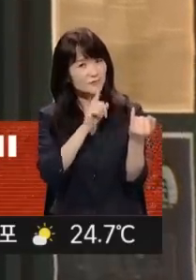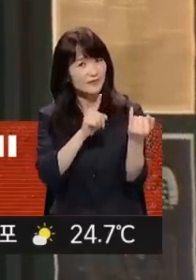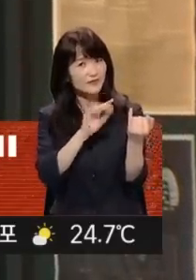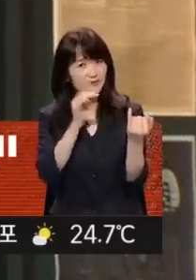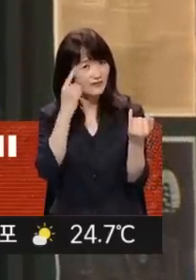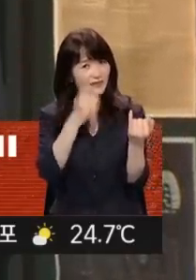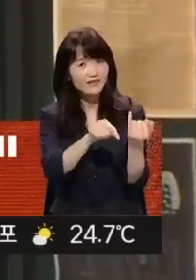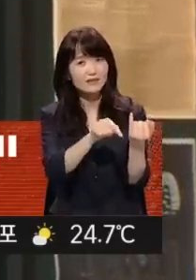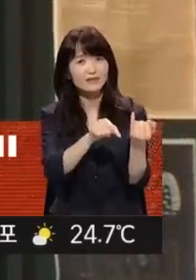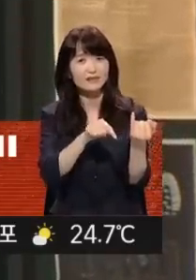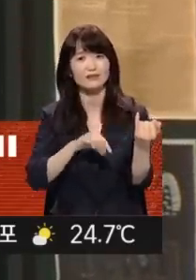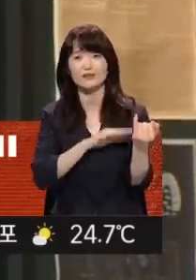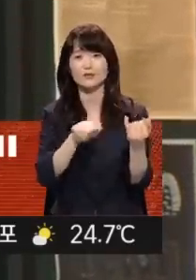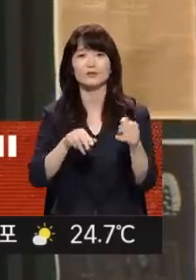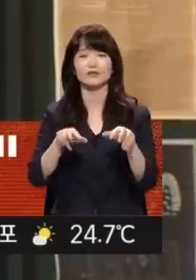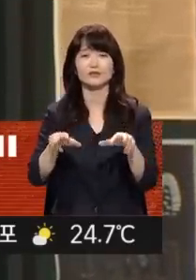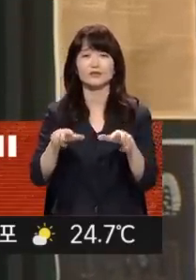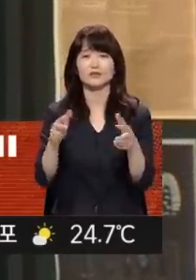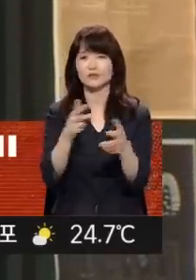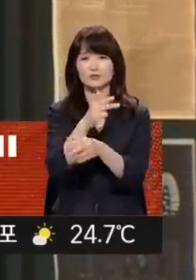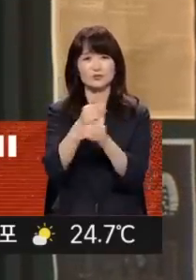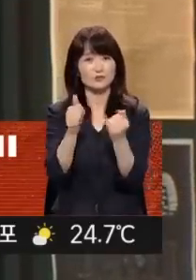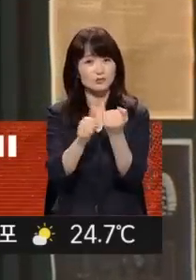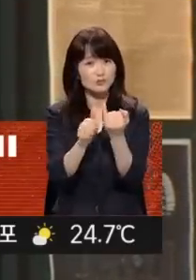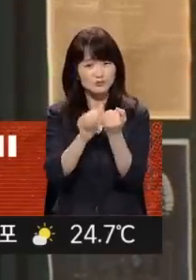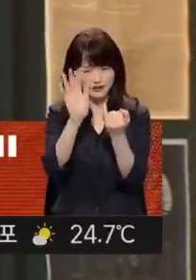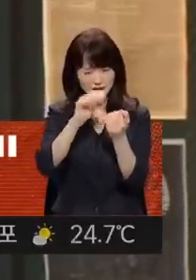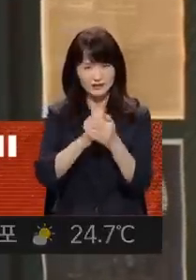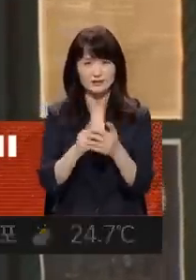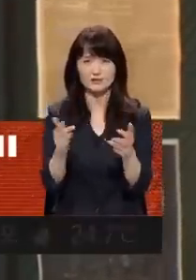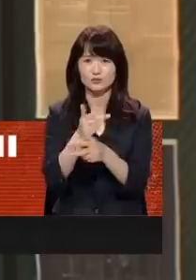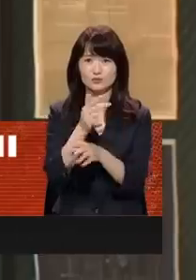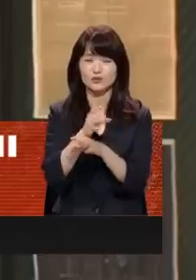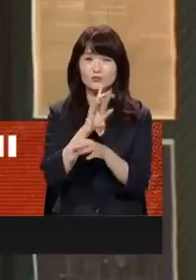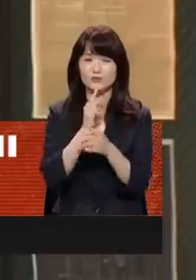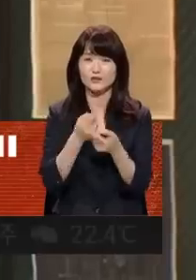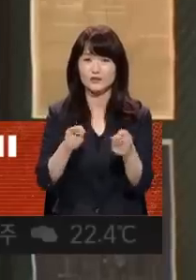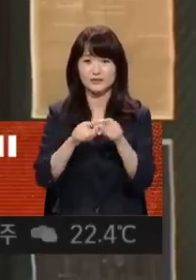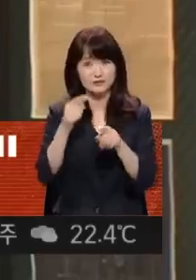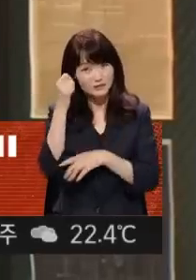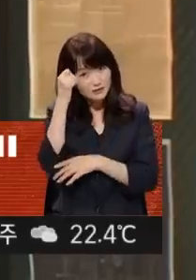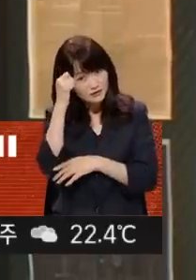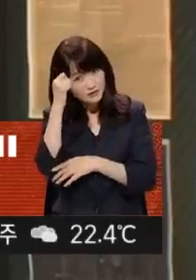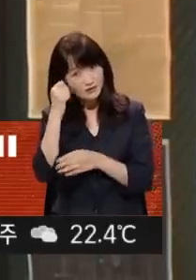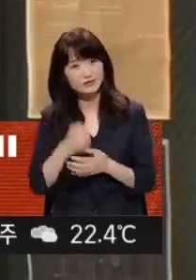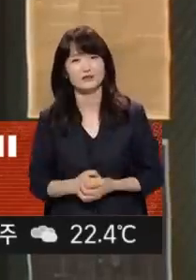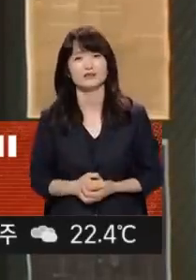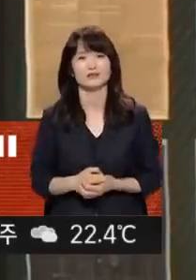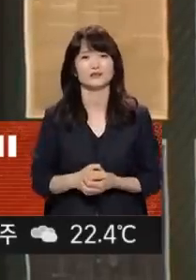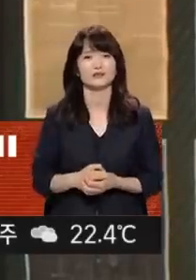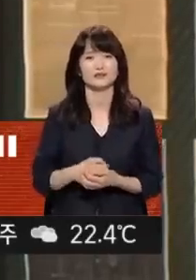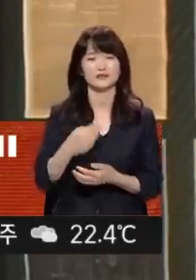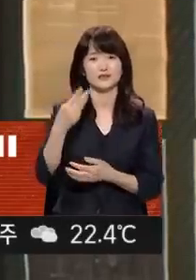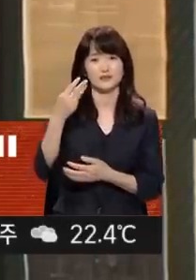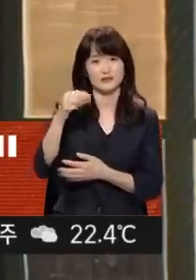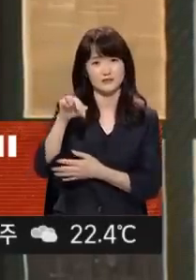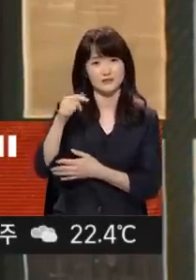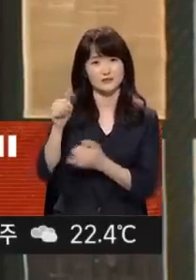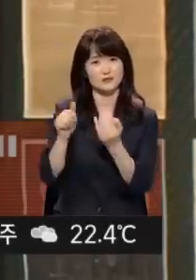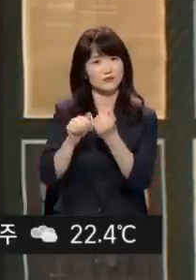된다고 생각하니 아 우리가 무슨 주말부부 하자는 거야 지금 주말에만 한방 쓰게 쇼윈도 권태기 리스 부부도